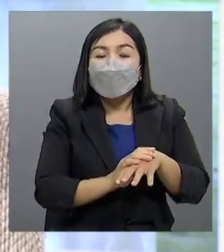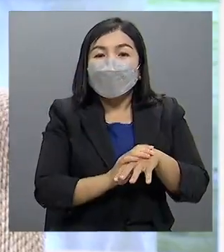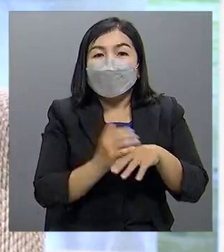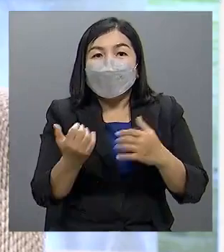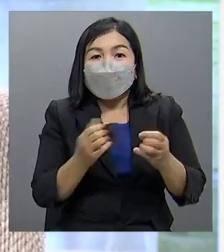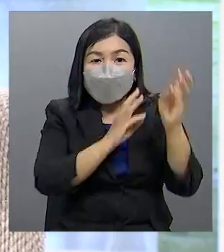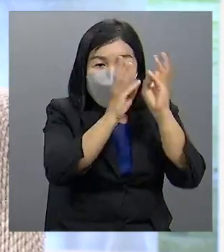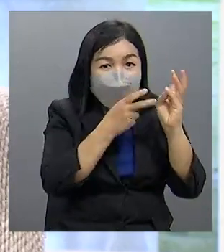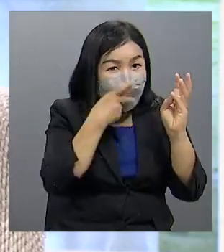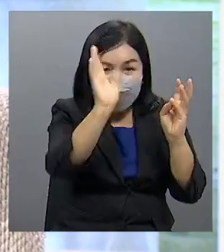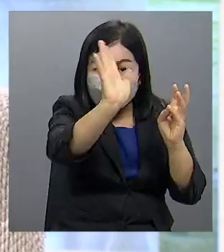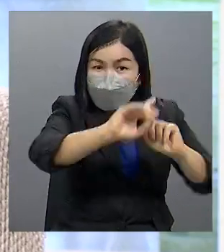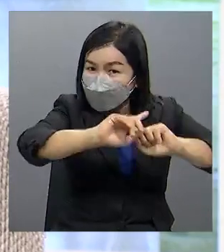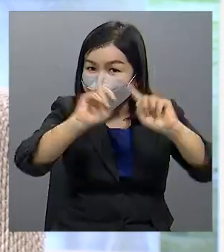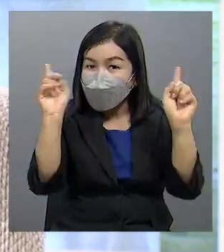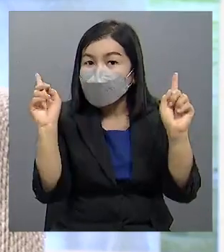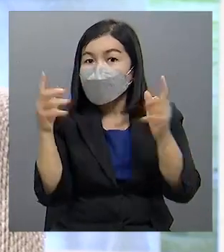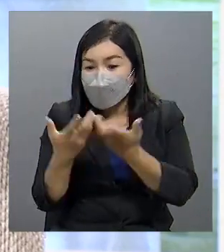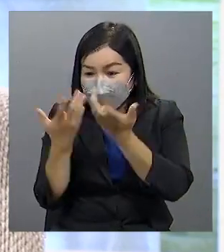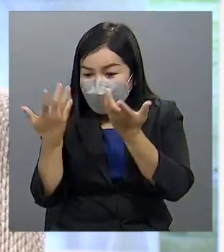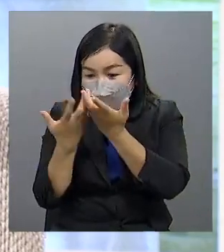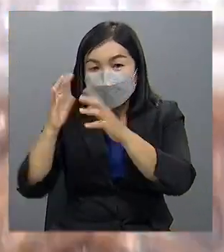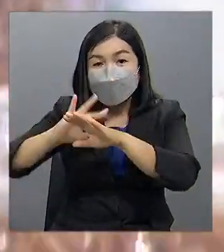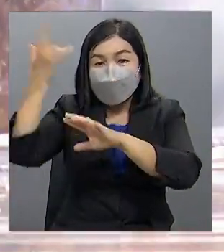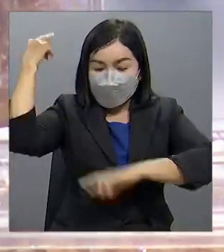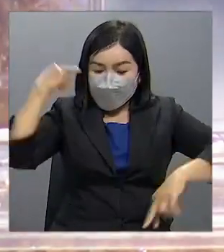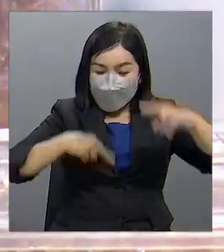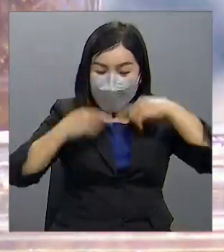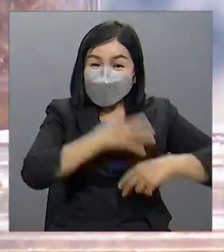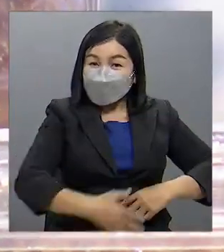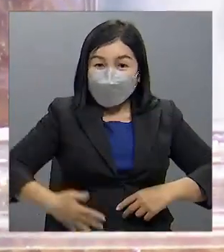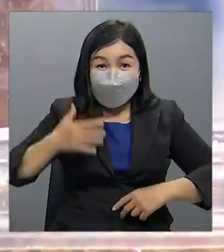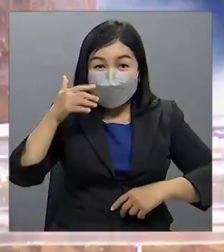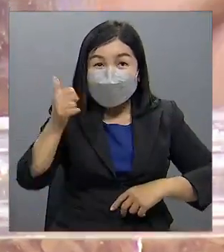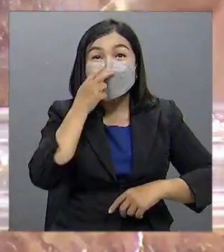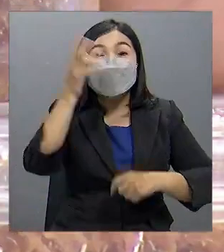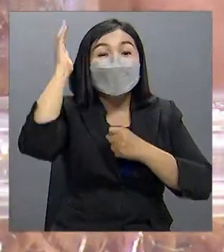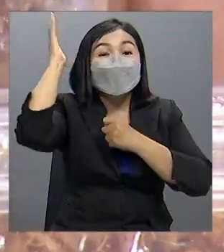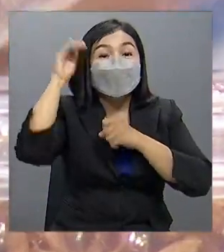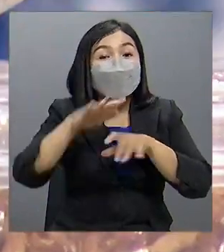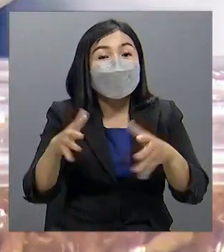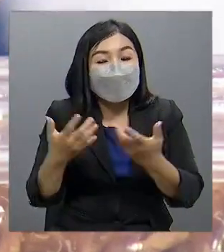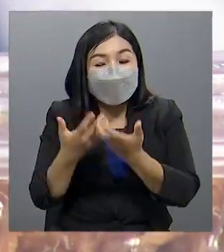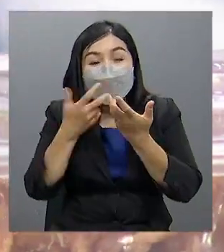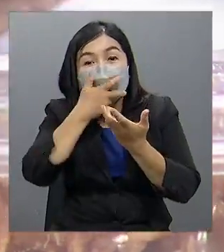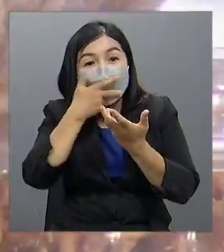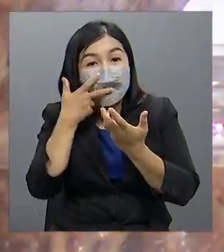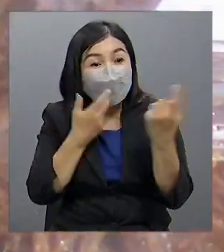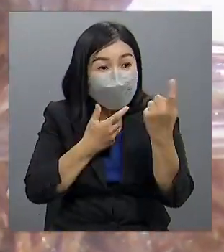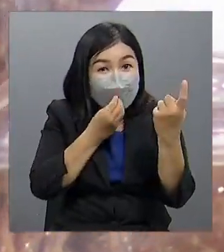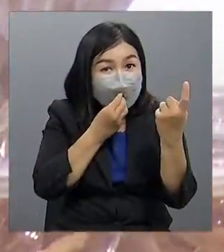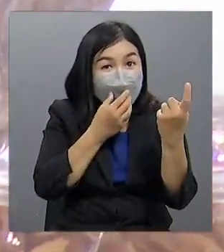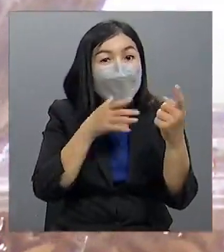ำหรับหลายคนที่อยากจะดูแลเรื่องสุขภาพ ก็เลยนำมาให้คุณตอบได้ดูว่าการกินหญ้าหวานเนี่ยไม่ใช่คุณยุ้ยเขากินคนเดียว ใครชอบกินหญ้าสด